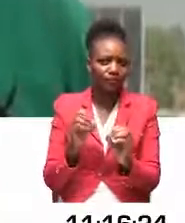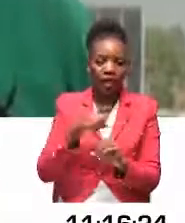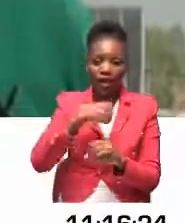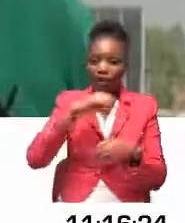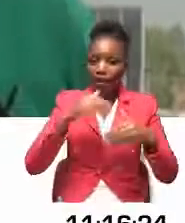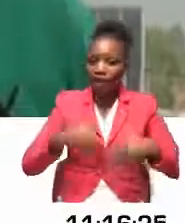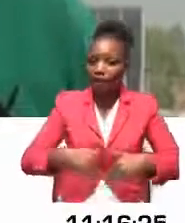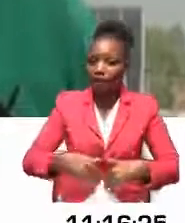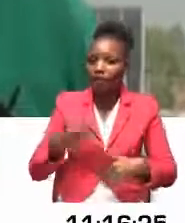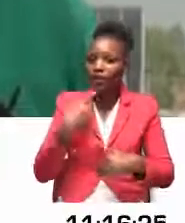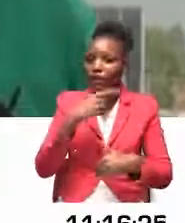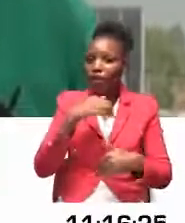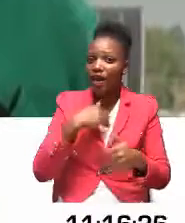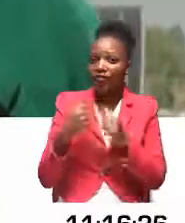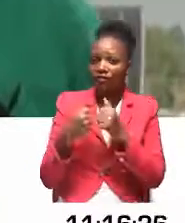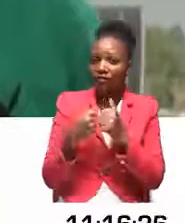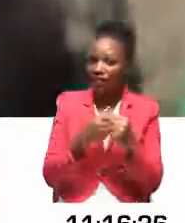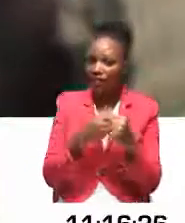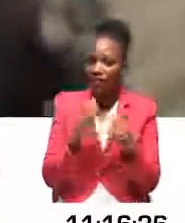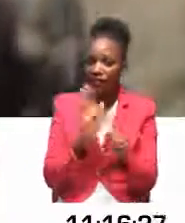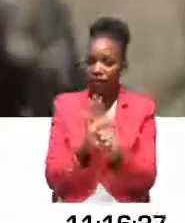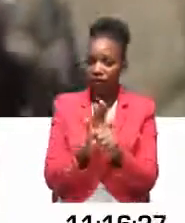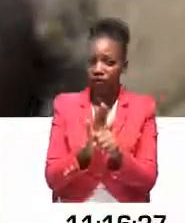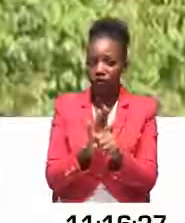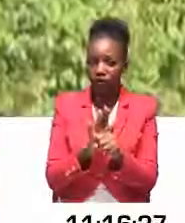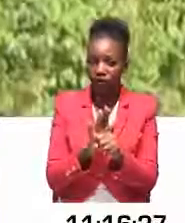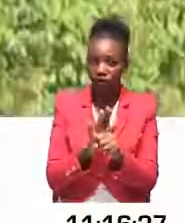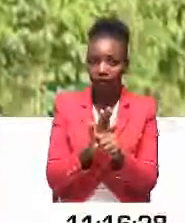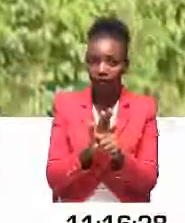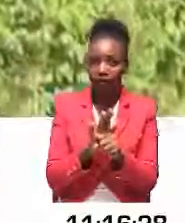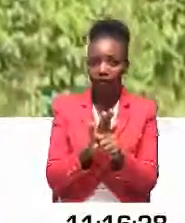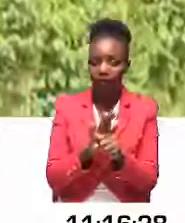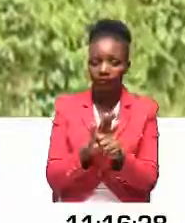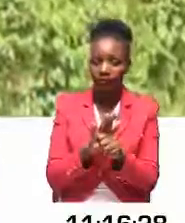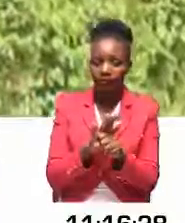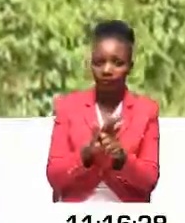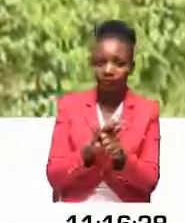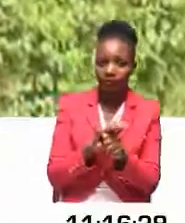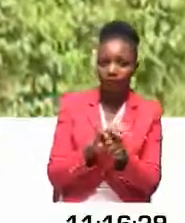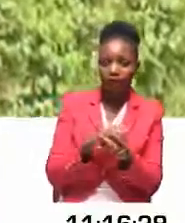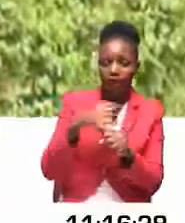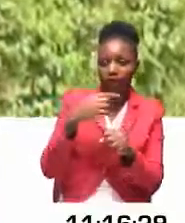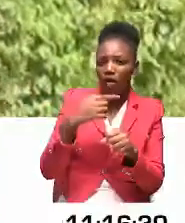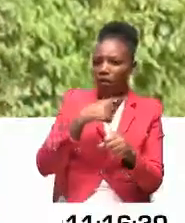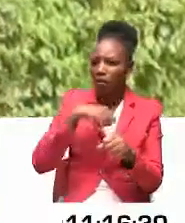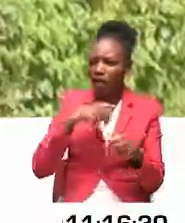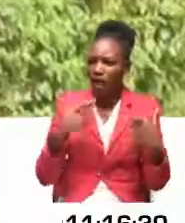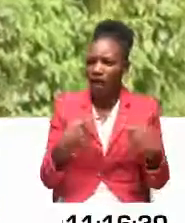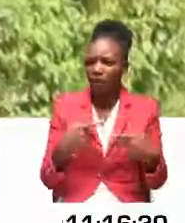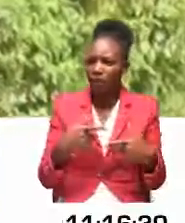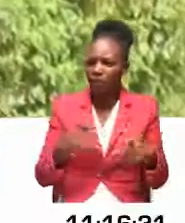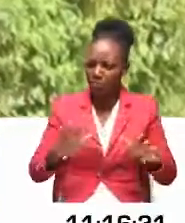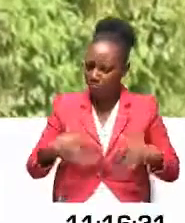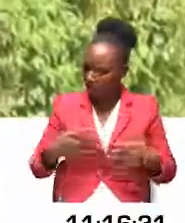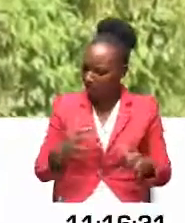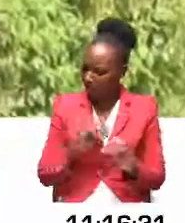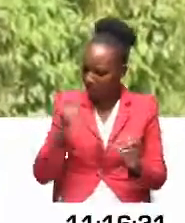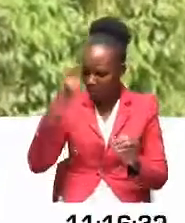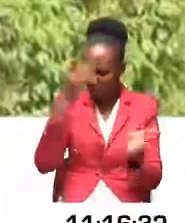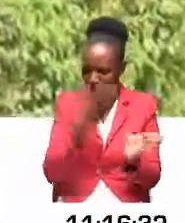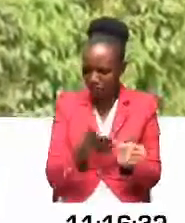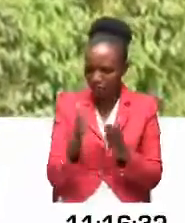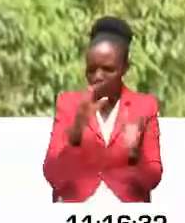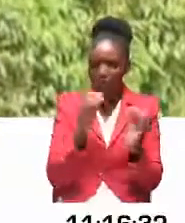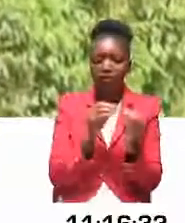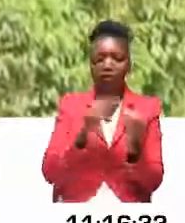Bado kuna changamoto watuhusishe kikamilifu Sisi Kama Watu W hatufurahia wale ambaoipanga huo mkuto sabuukiangalia Wat